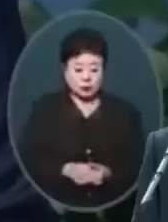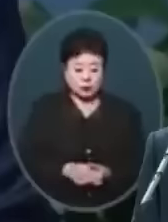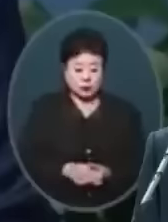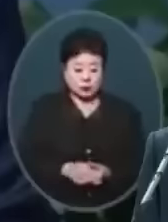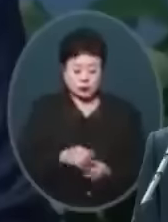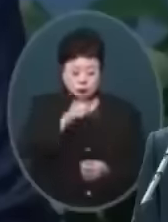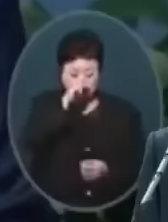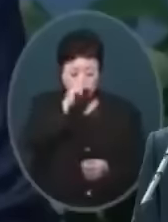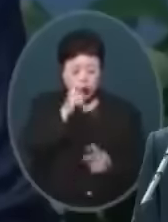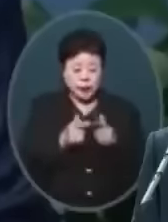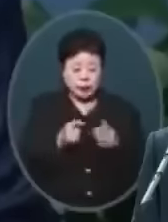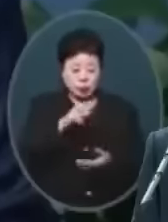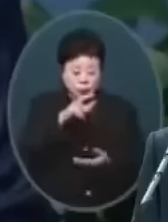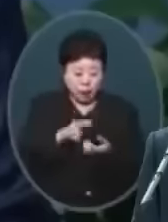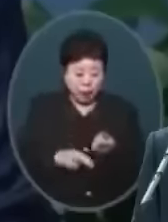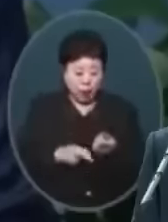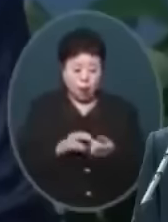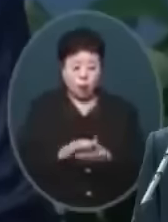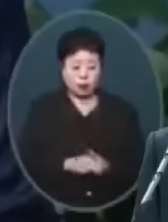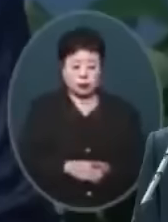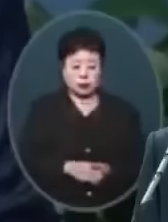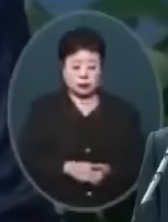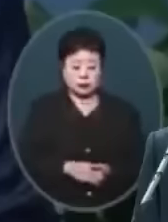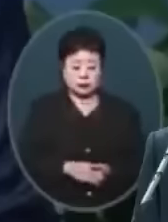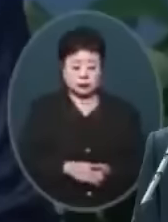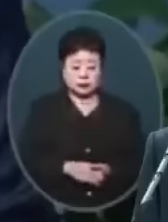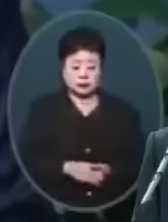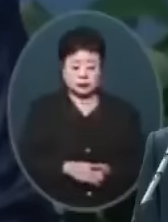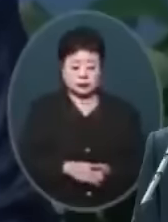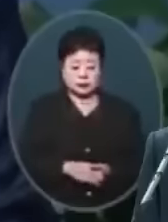화목으로도 팔고